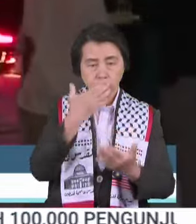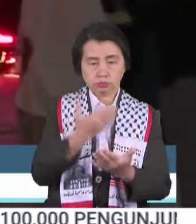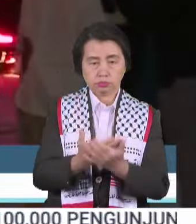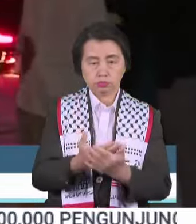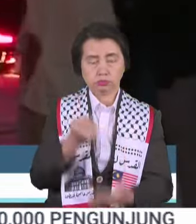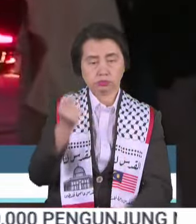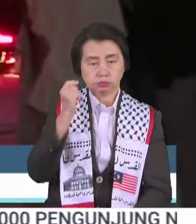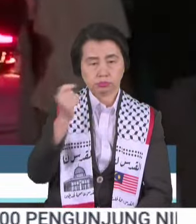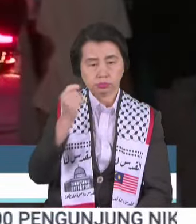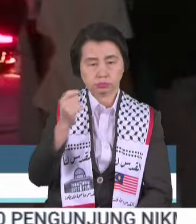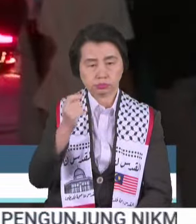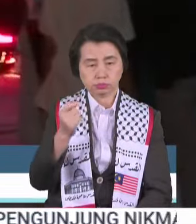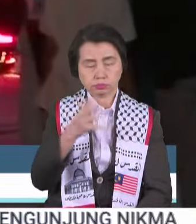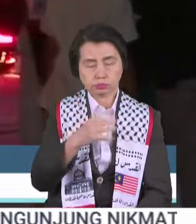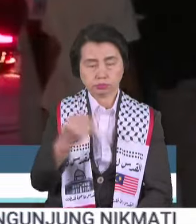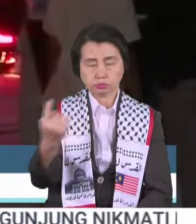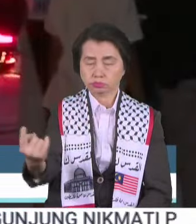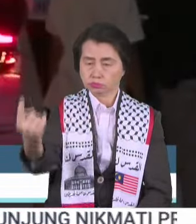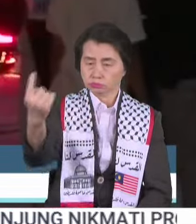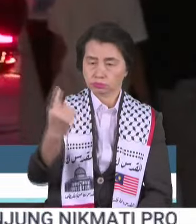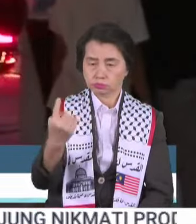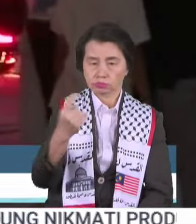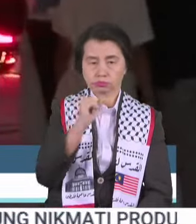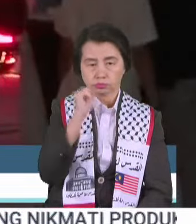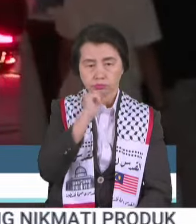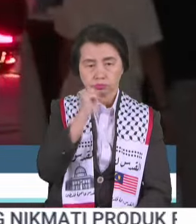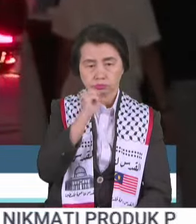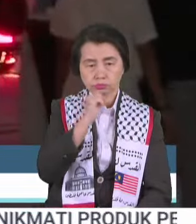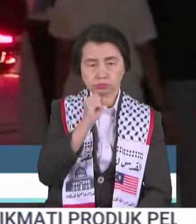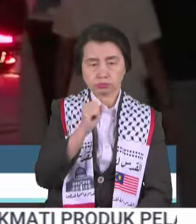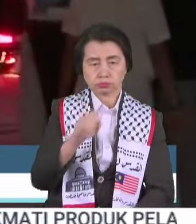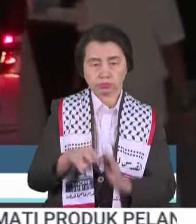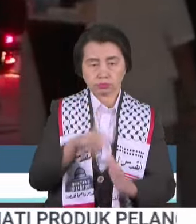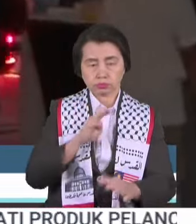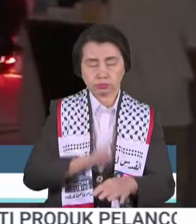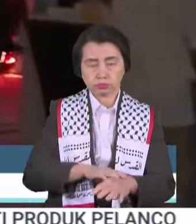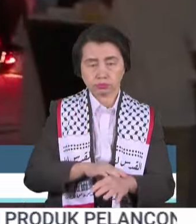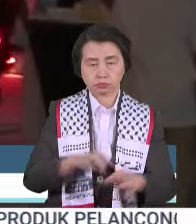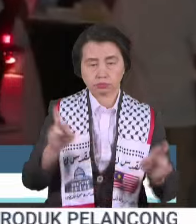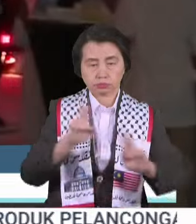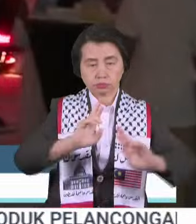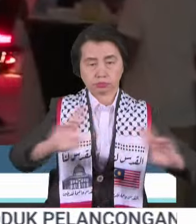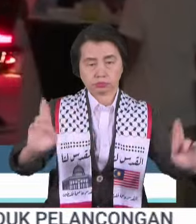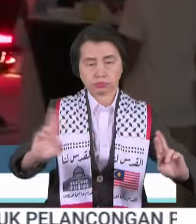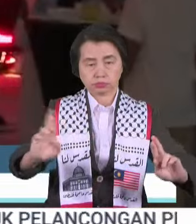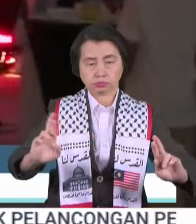sekali. Dia control the interpretation,